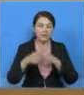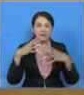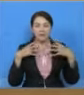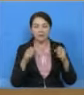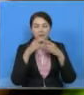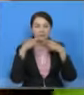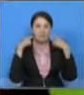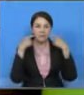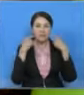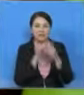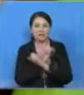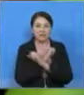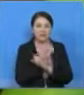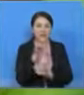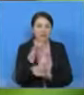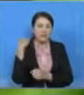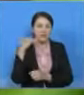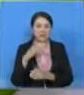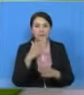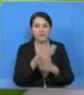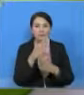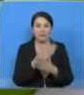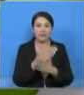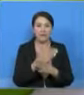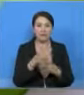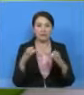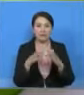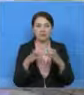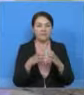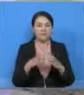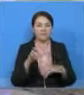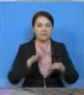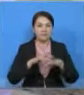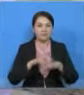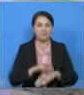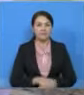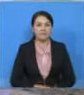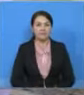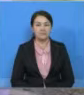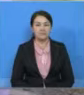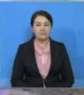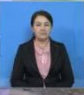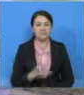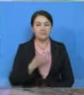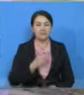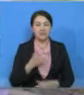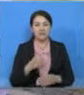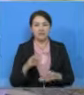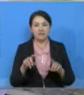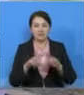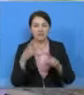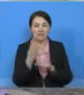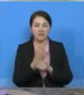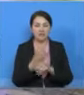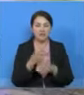здоровую улыбку во время каникул маленьким актюбинцам помогает целая бригада врачей. В поликлинике у нас один хирургический кабинет,